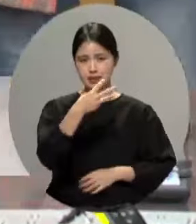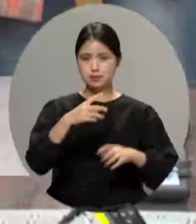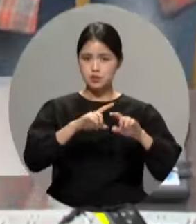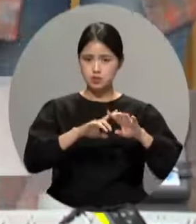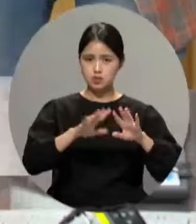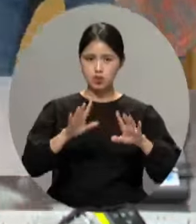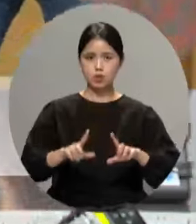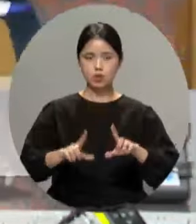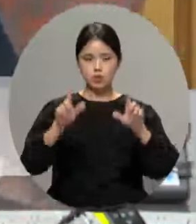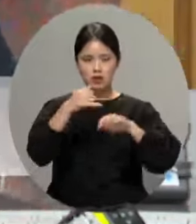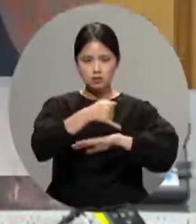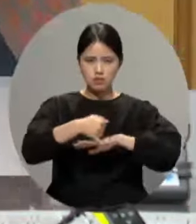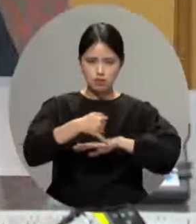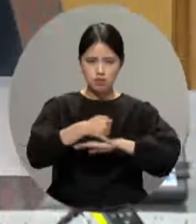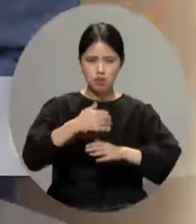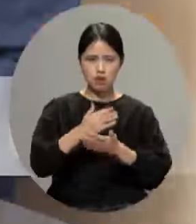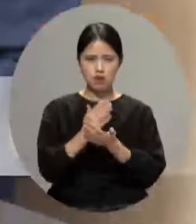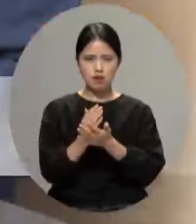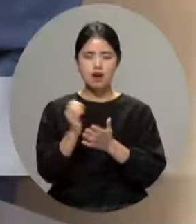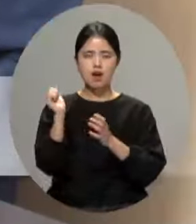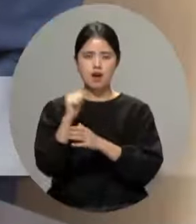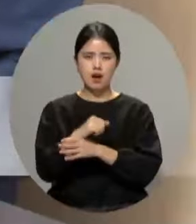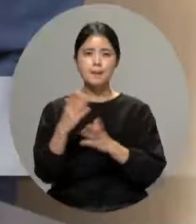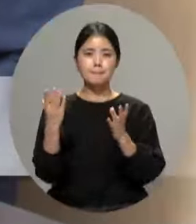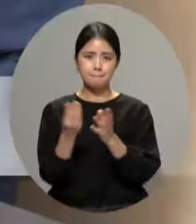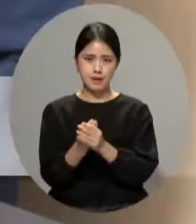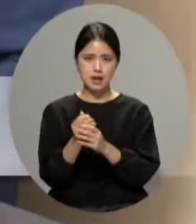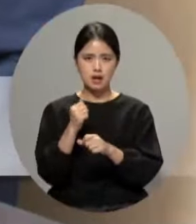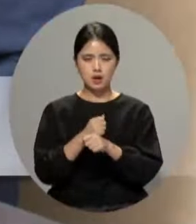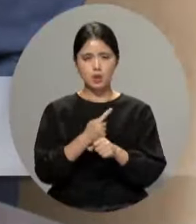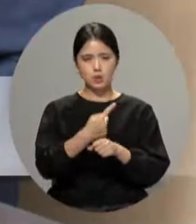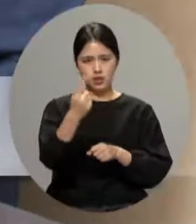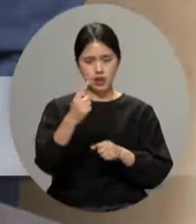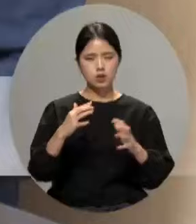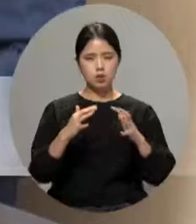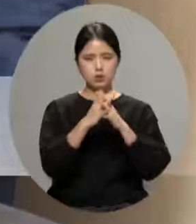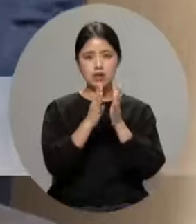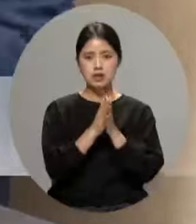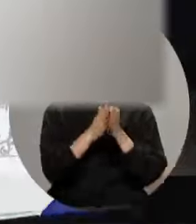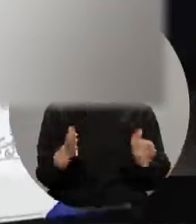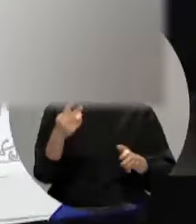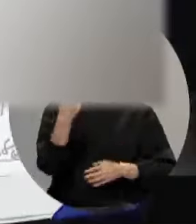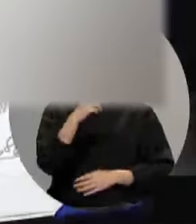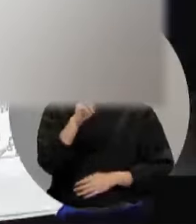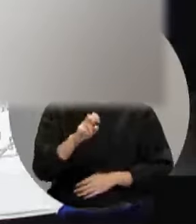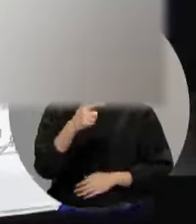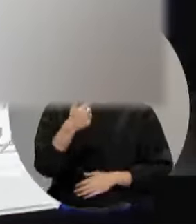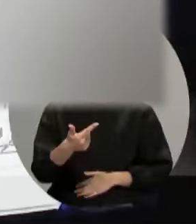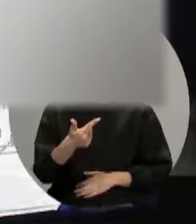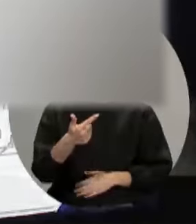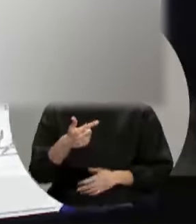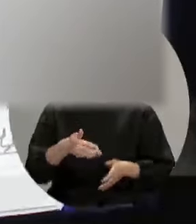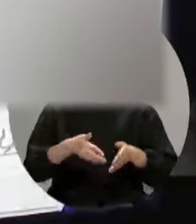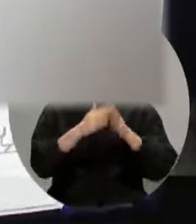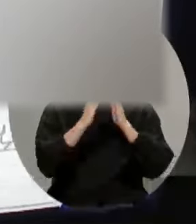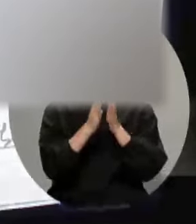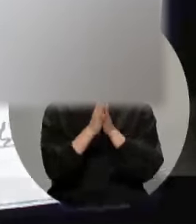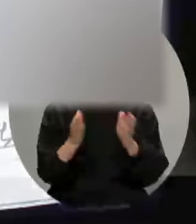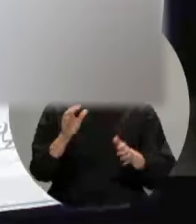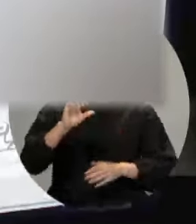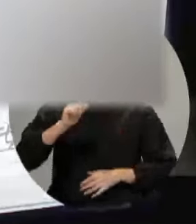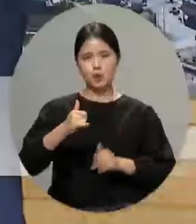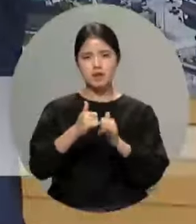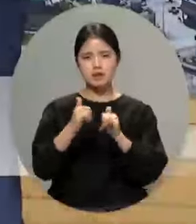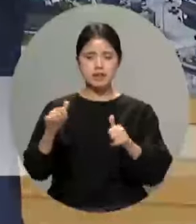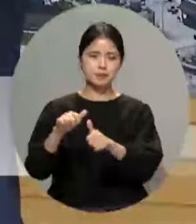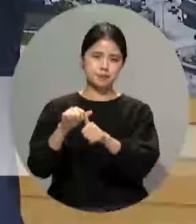삼성전자는 올해 설계와 각종 인허가 절차를 마무리하고 내년 공사에 들어가 2026년 준공과 함께 500여 명을